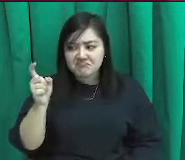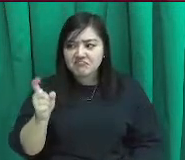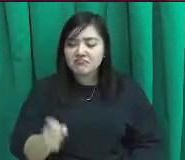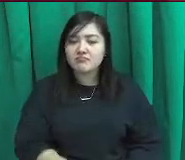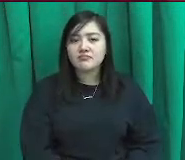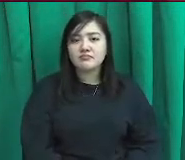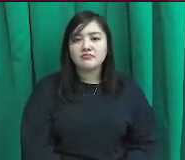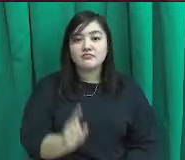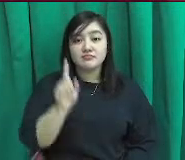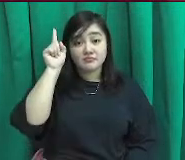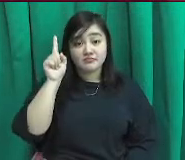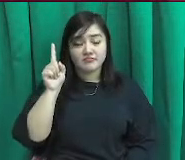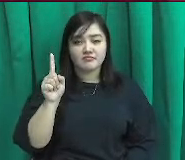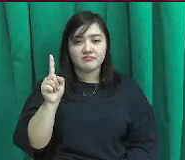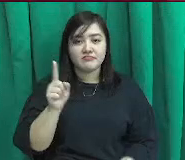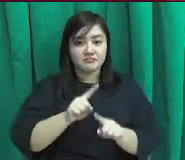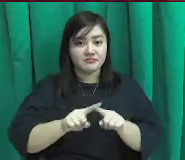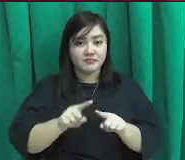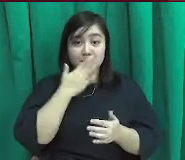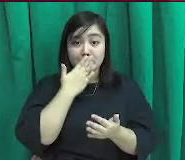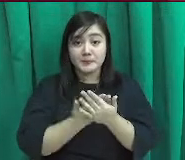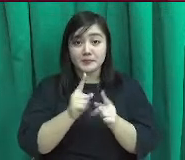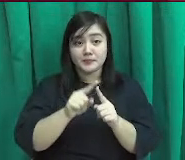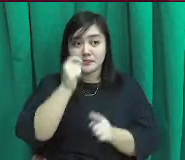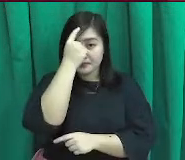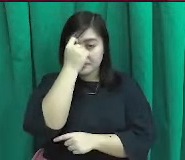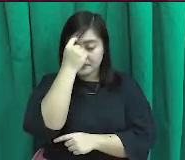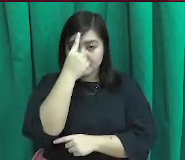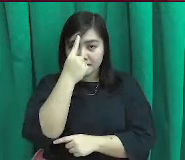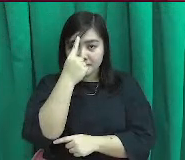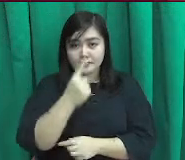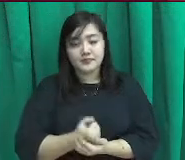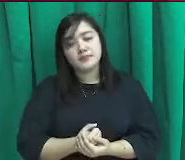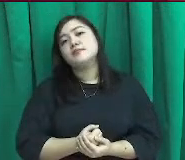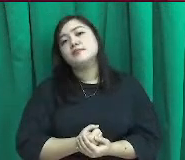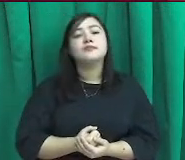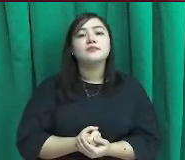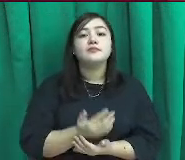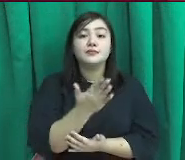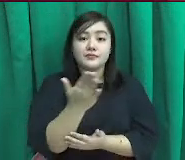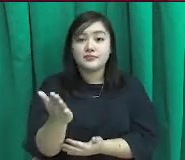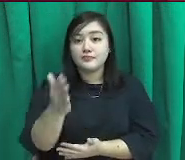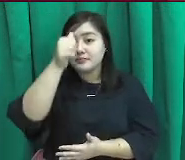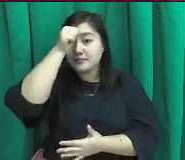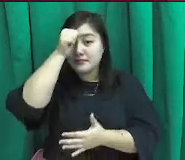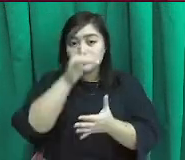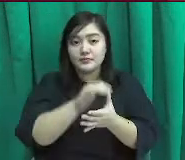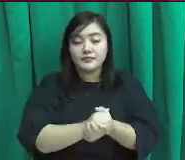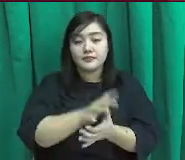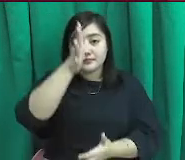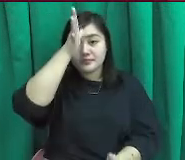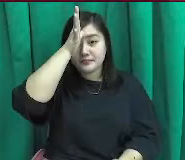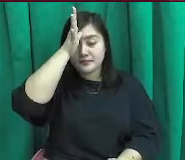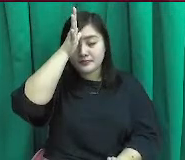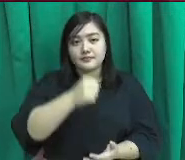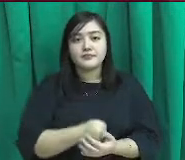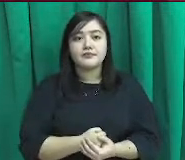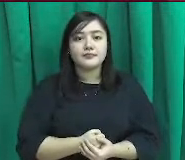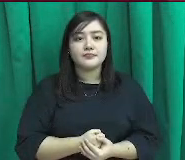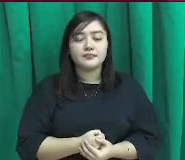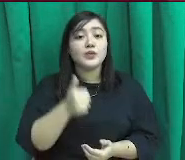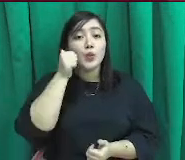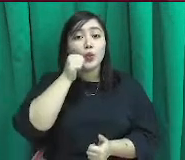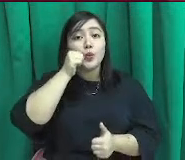na maintindihan din natin. No, para sa kalagayan natin, no, na ating mga asawang lalaki bilang leaders of the home. Tandaan po natin